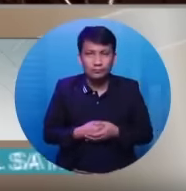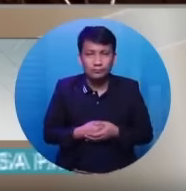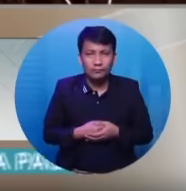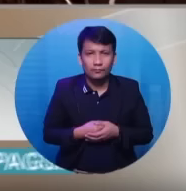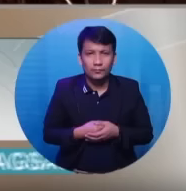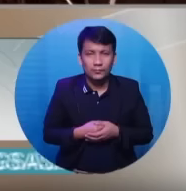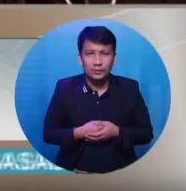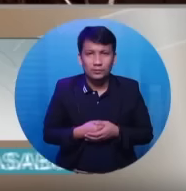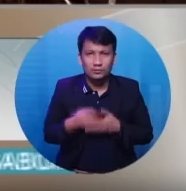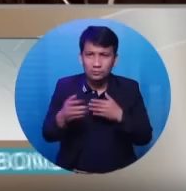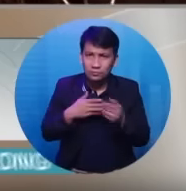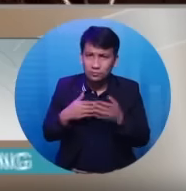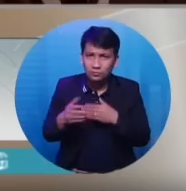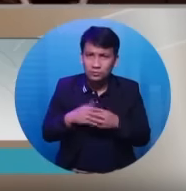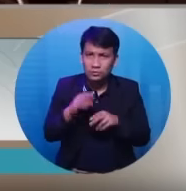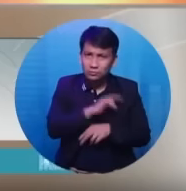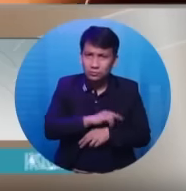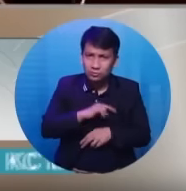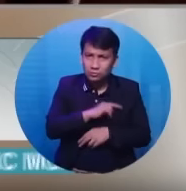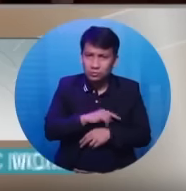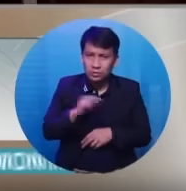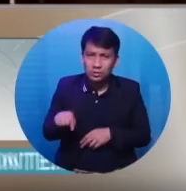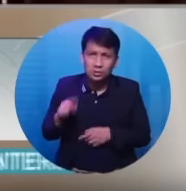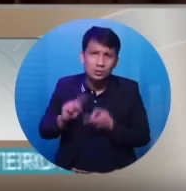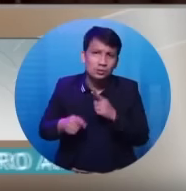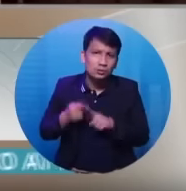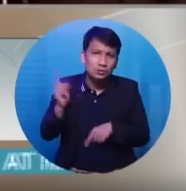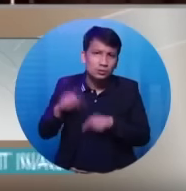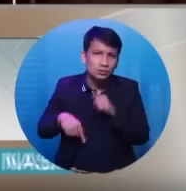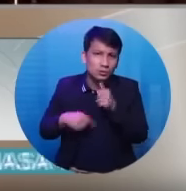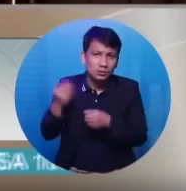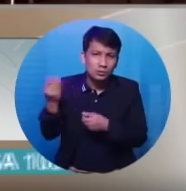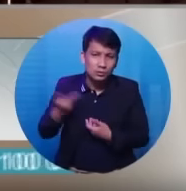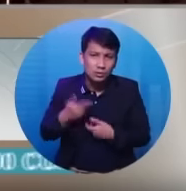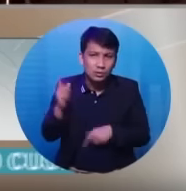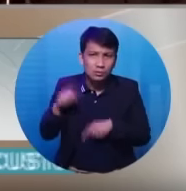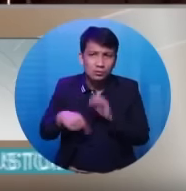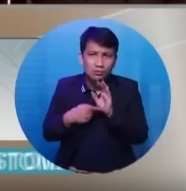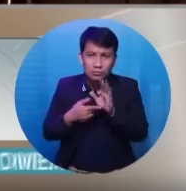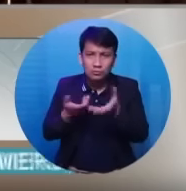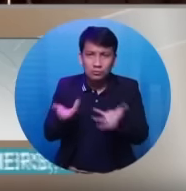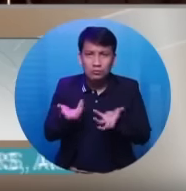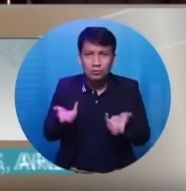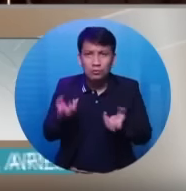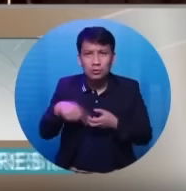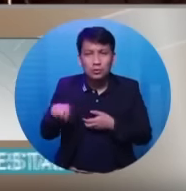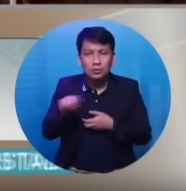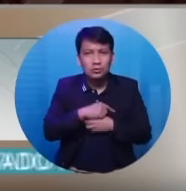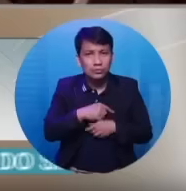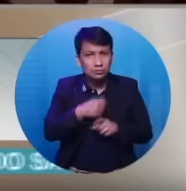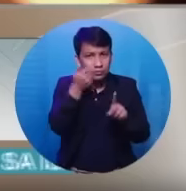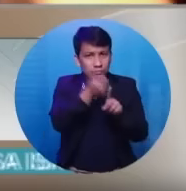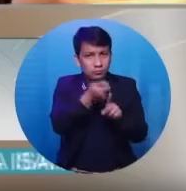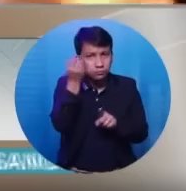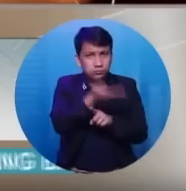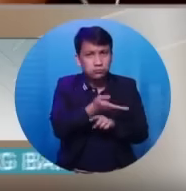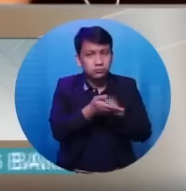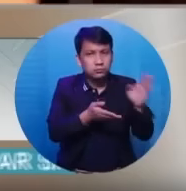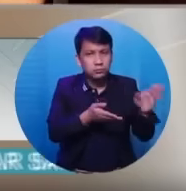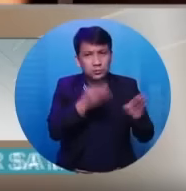ganun? Sa sitwasyon, sir, natural po, sir, yung girlfriend ko, hindi yung naaayon sa binibintang ko dahil dalawa silang tatamaan, di ba?